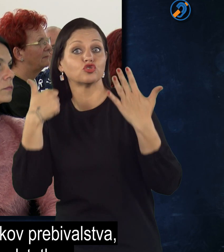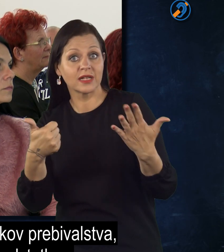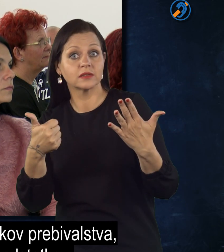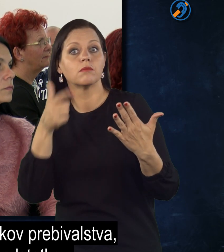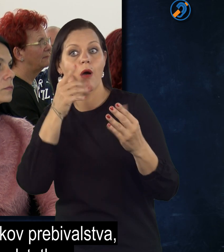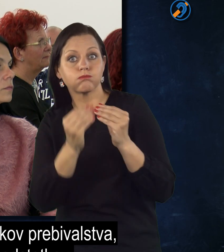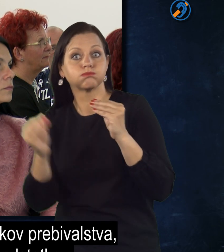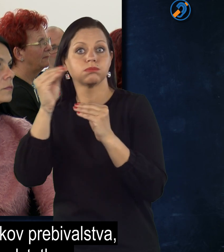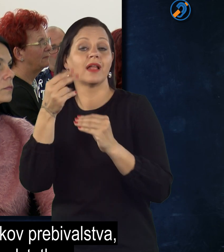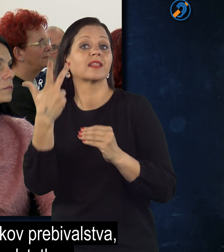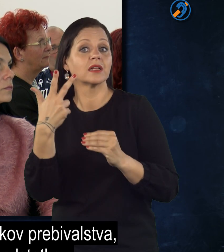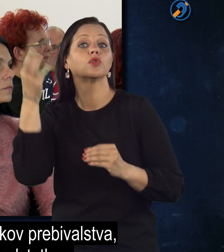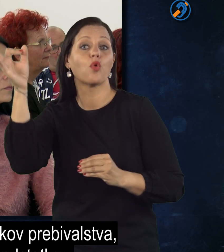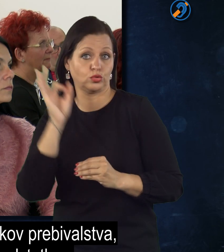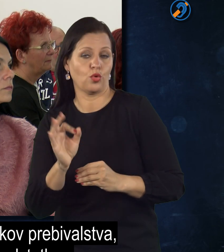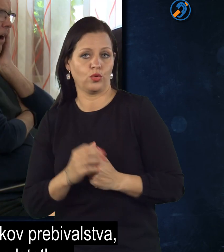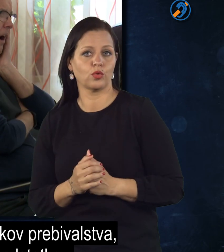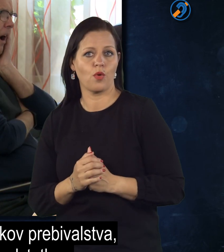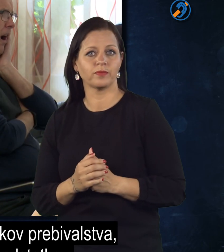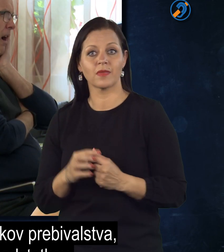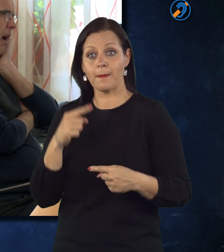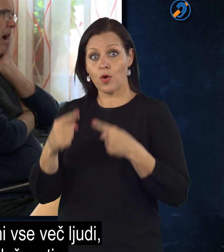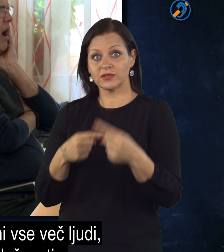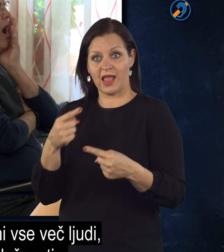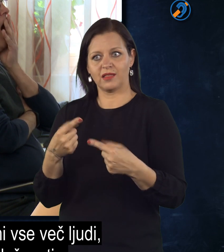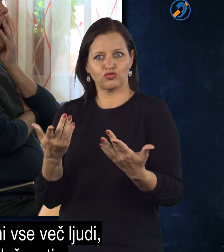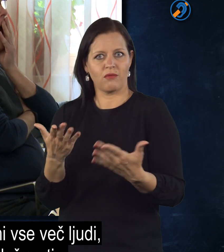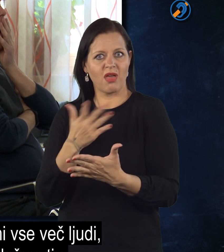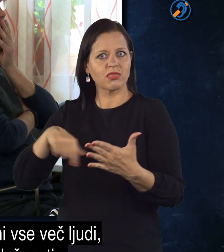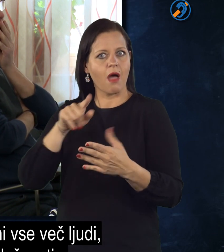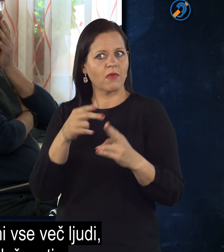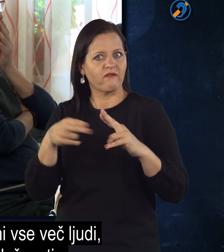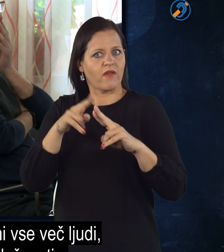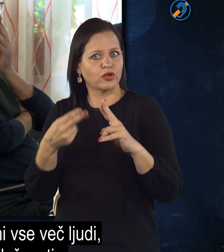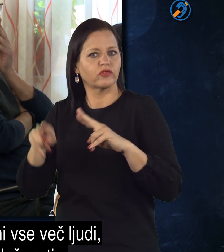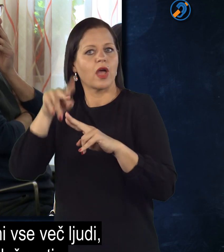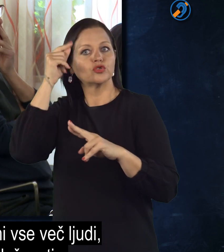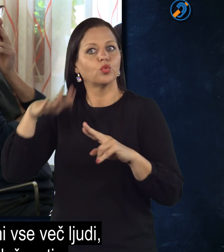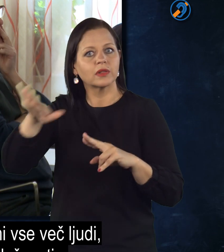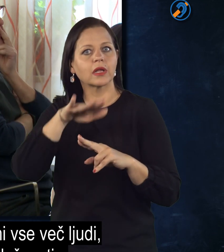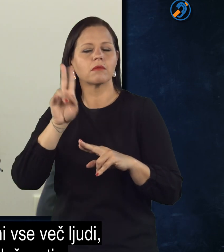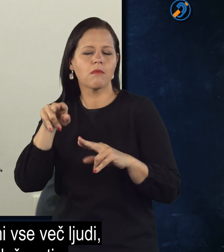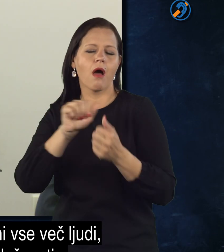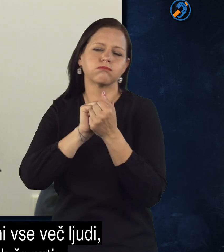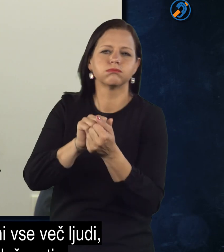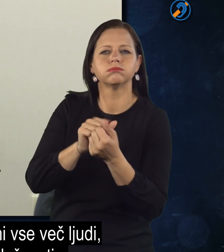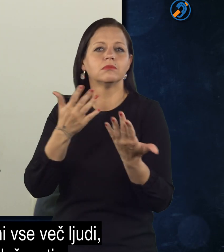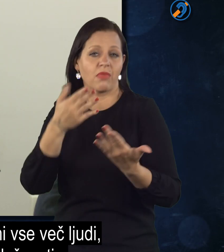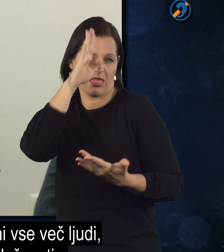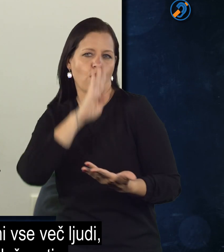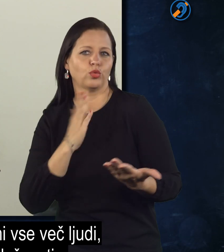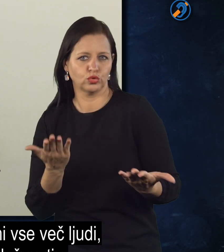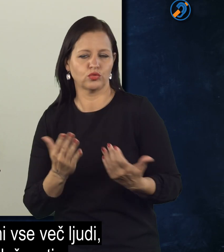leta 2060 pa 30%. Posledično je med nami vse več ljudi, ki se soočajo